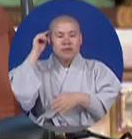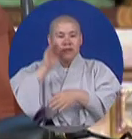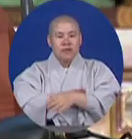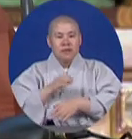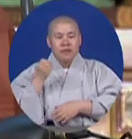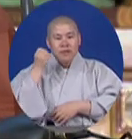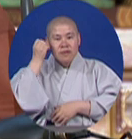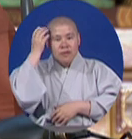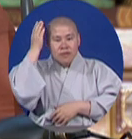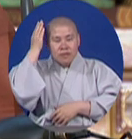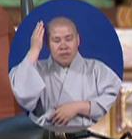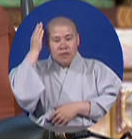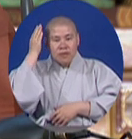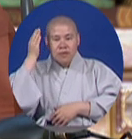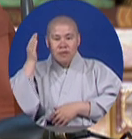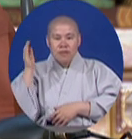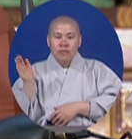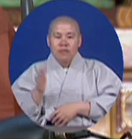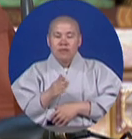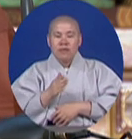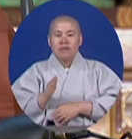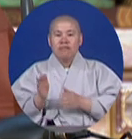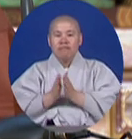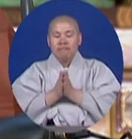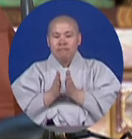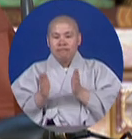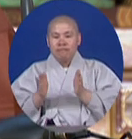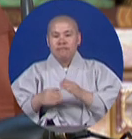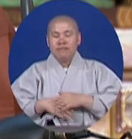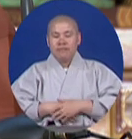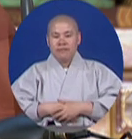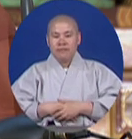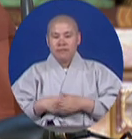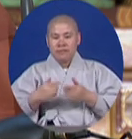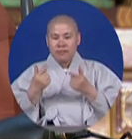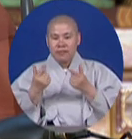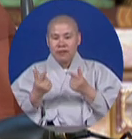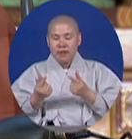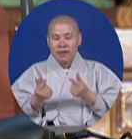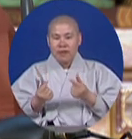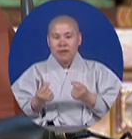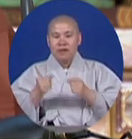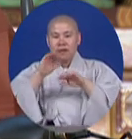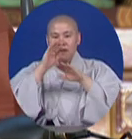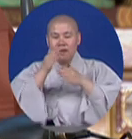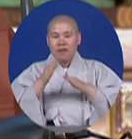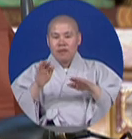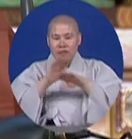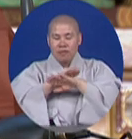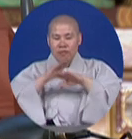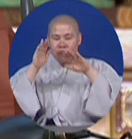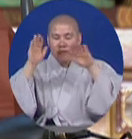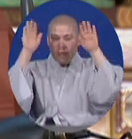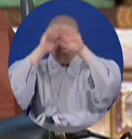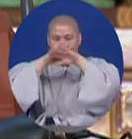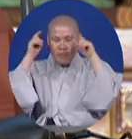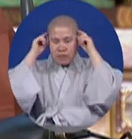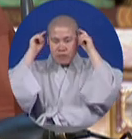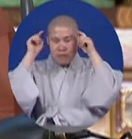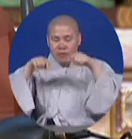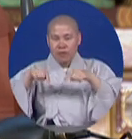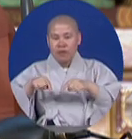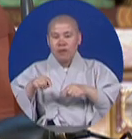잃어버린 데서 이게 왔다. 이거예요. 그래서 이런 것을 이제 무명이라고 그러고